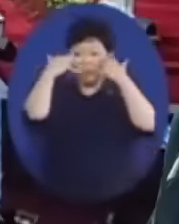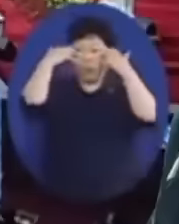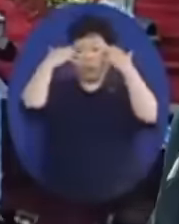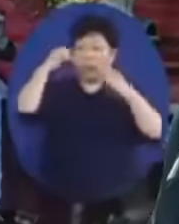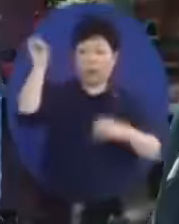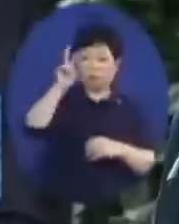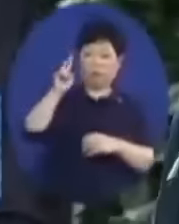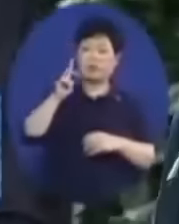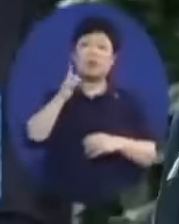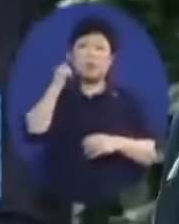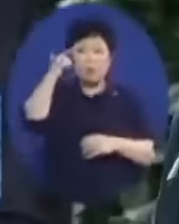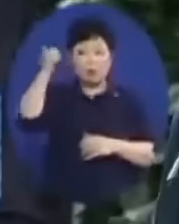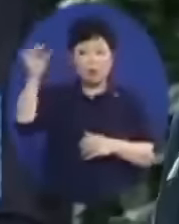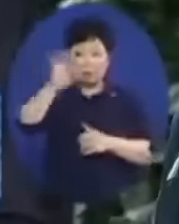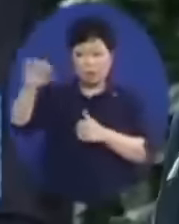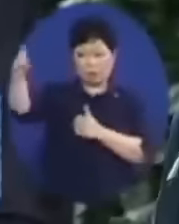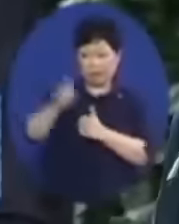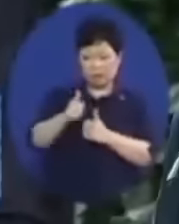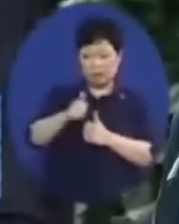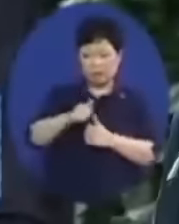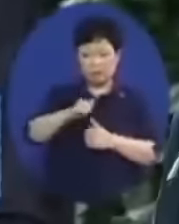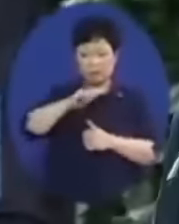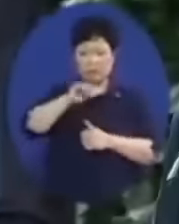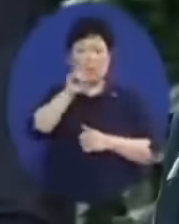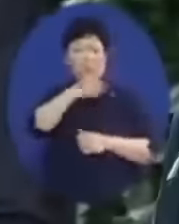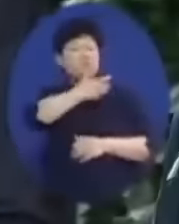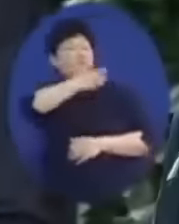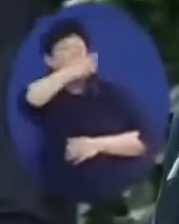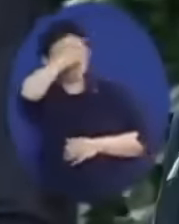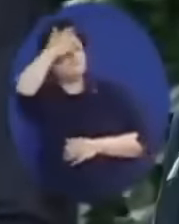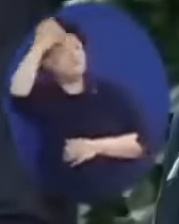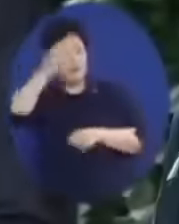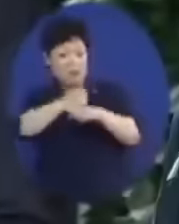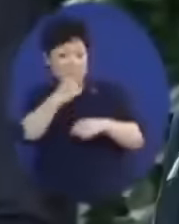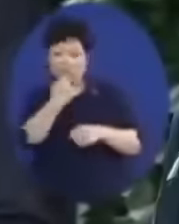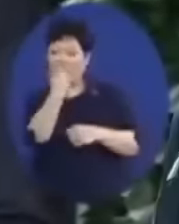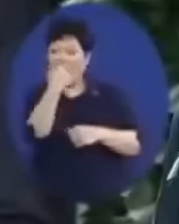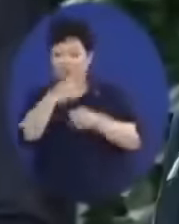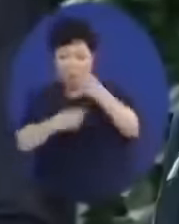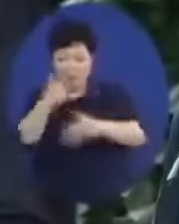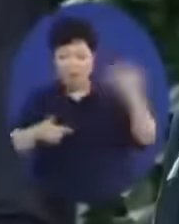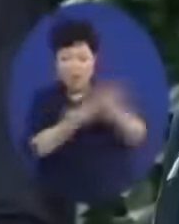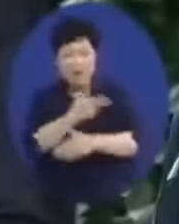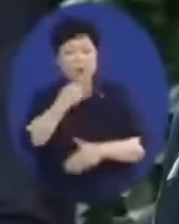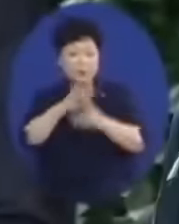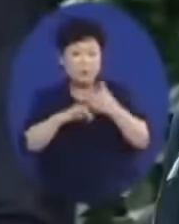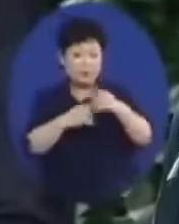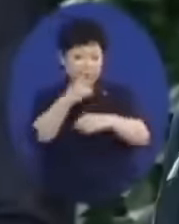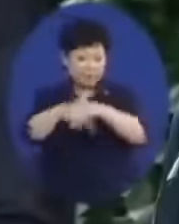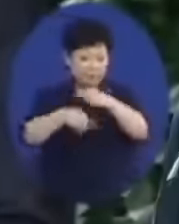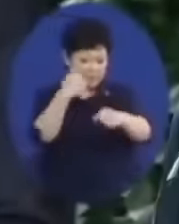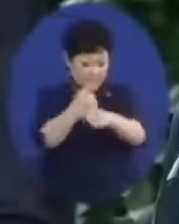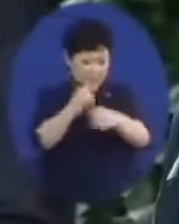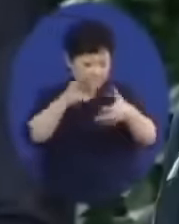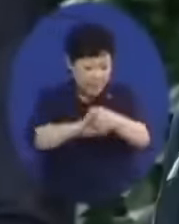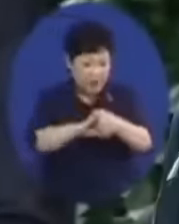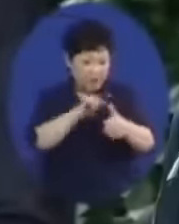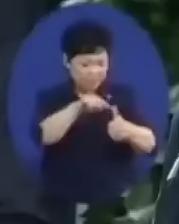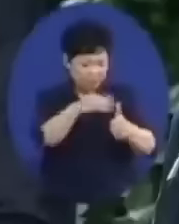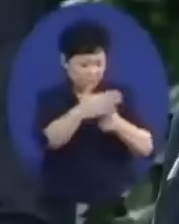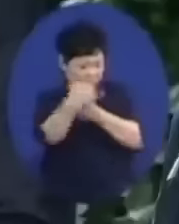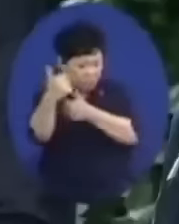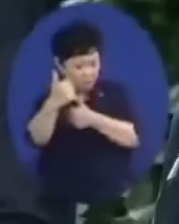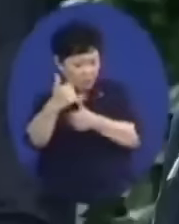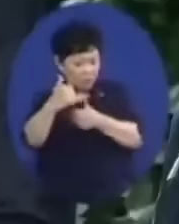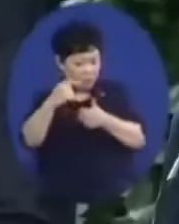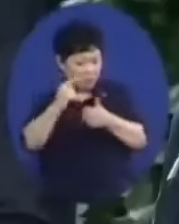찾아왔어요. 간밤에 꿈을 꾸었는데 그 꿈에 네가 회개하지 아니하면 내년 오늘에 너를 불러가겠다고